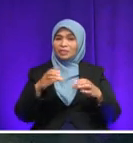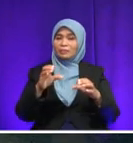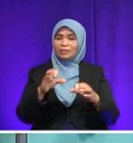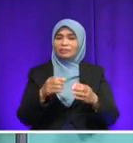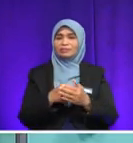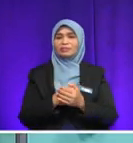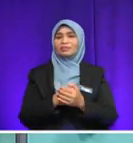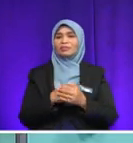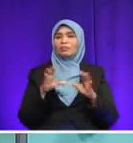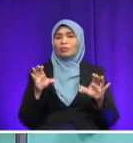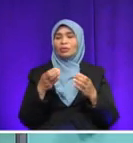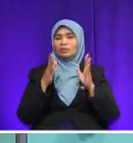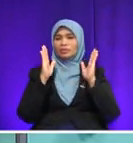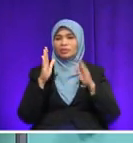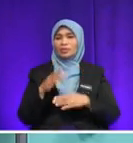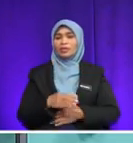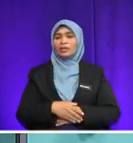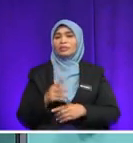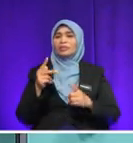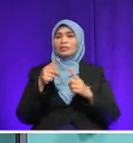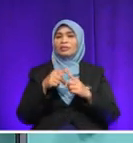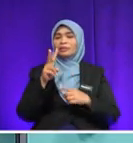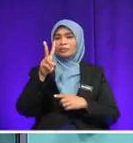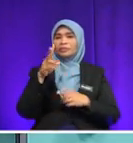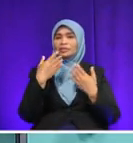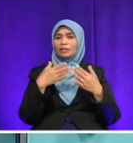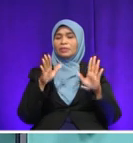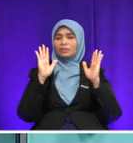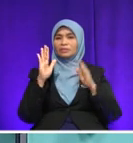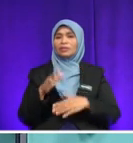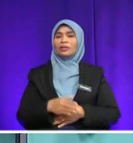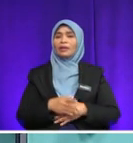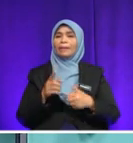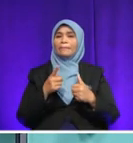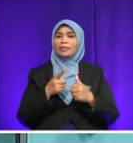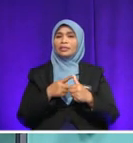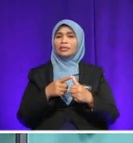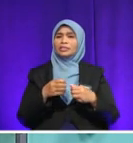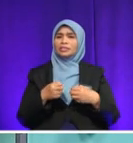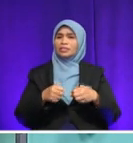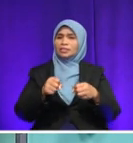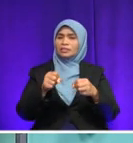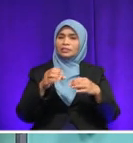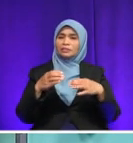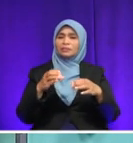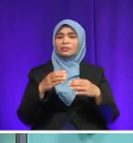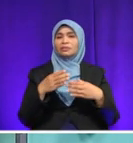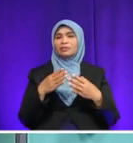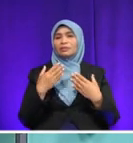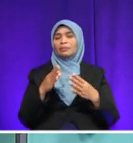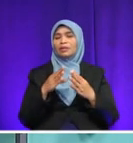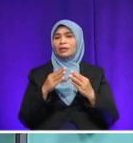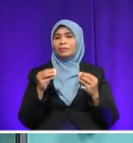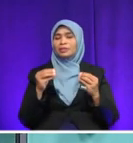bersegera melaksanakan salat yang kedua selepas salat yang pertama Ah ya bersegera tak boleh cepat dia salat zuhur saja